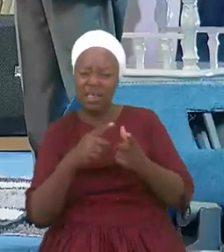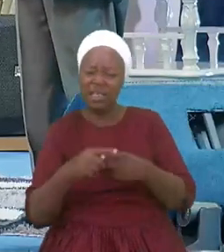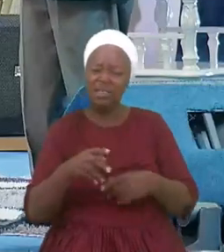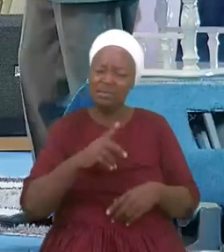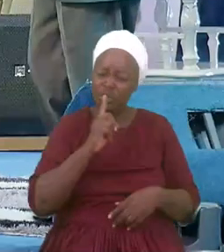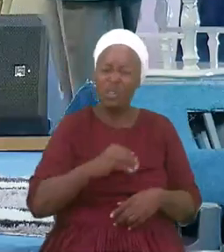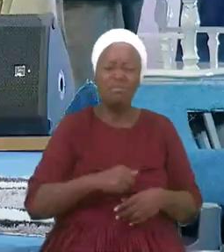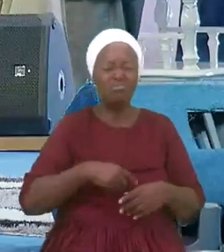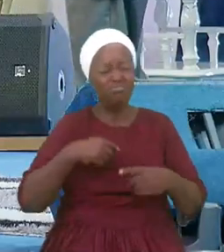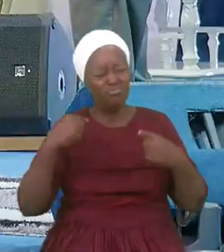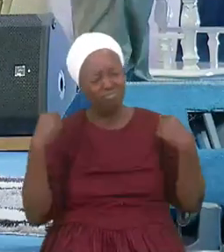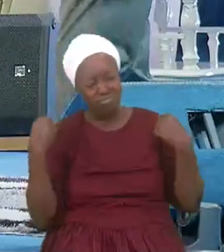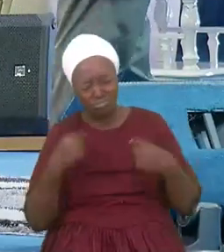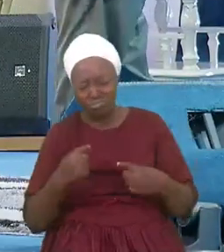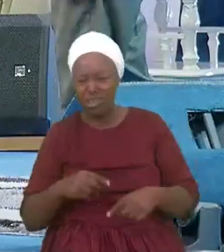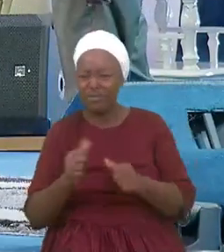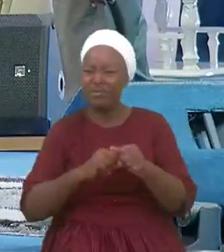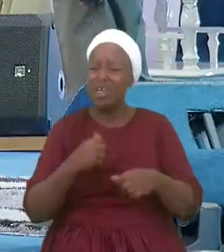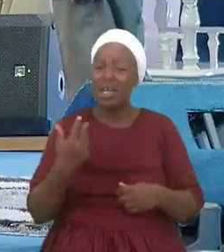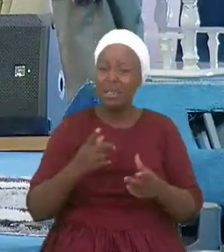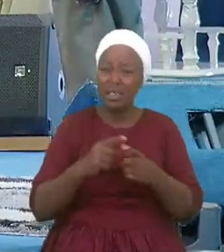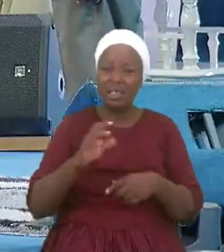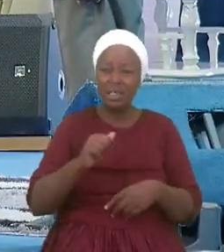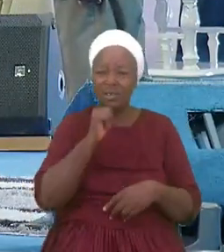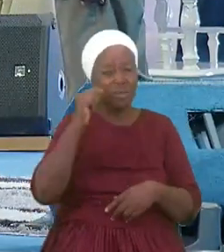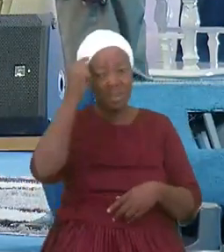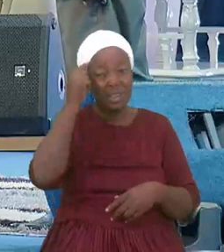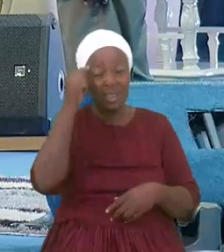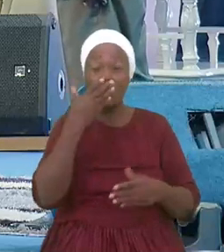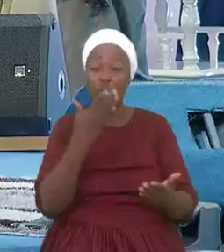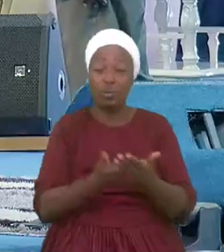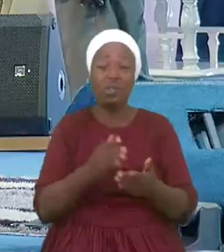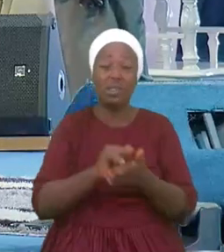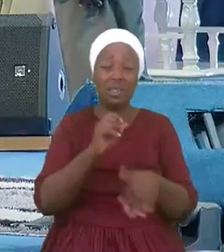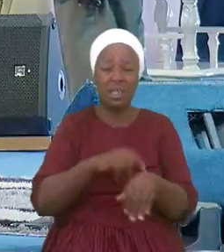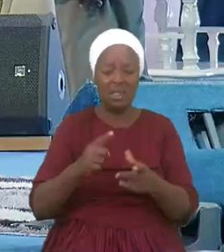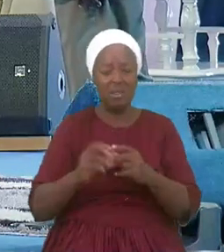porte la personne on le met sur une couchette et ou bien